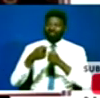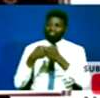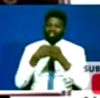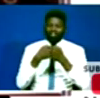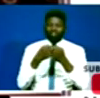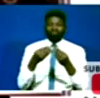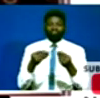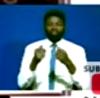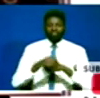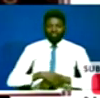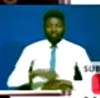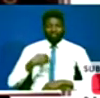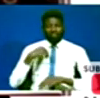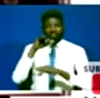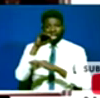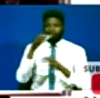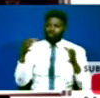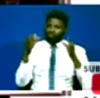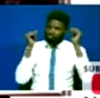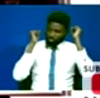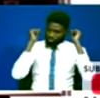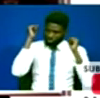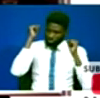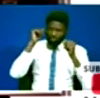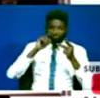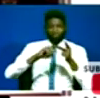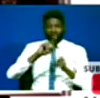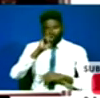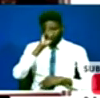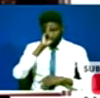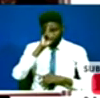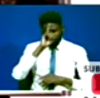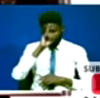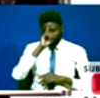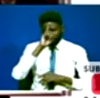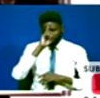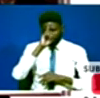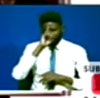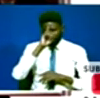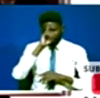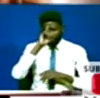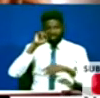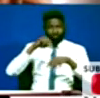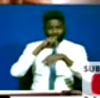wanajeshi, askari wetu wa polisi, askari wetu wa prison wanaoishi hapa